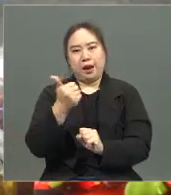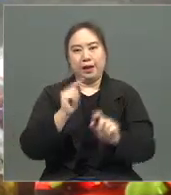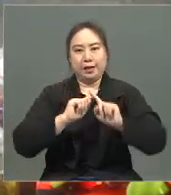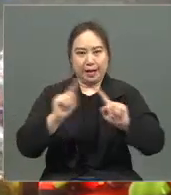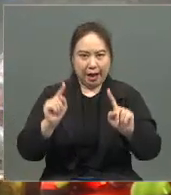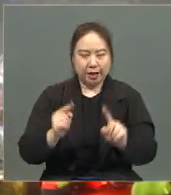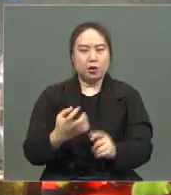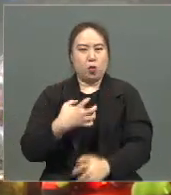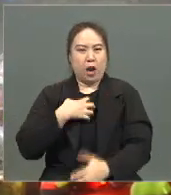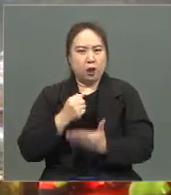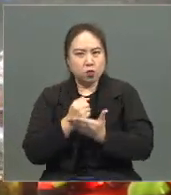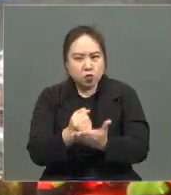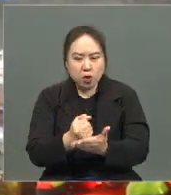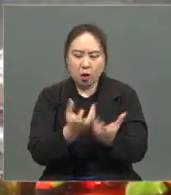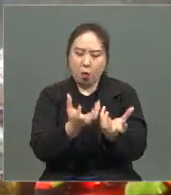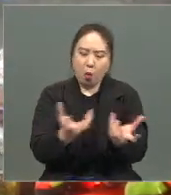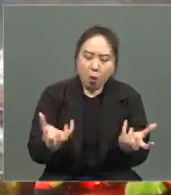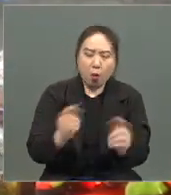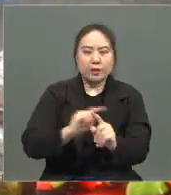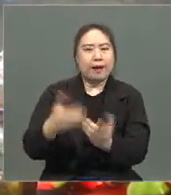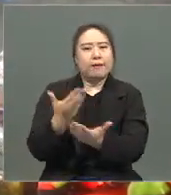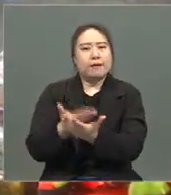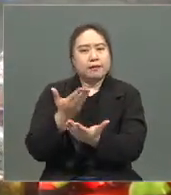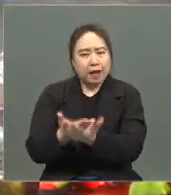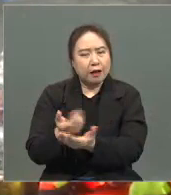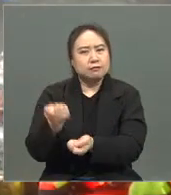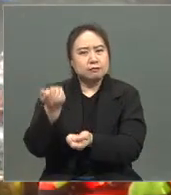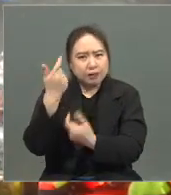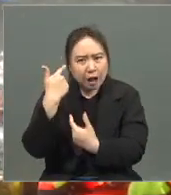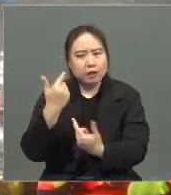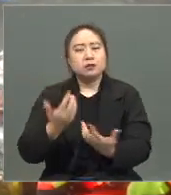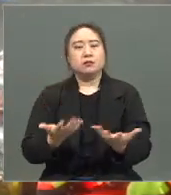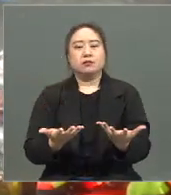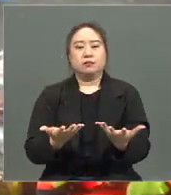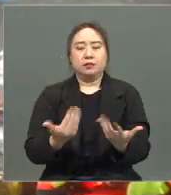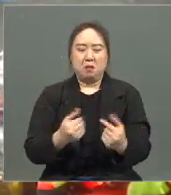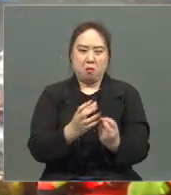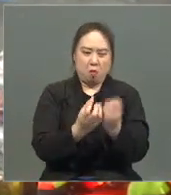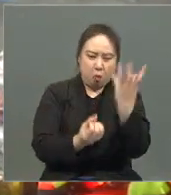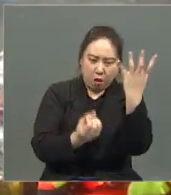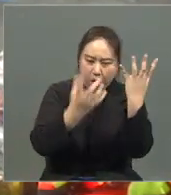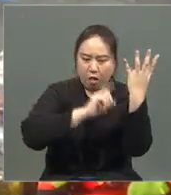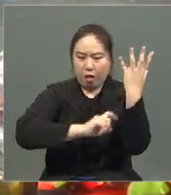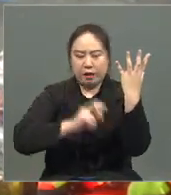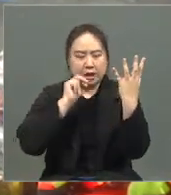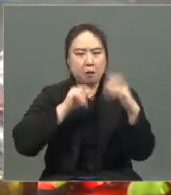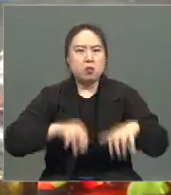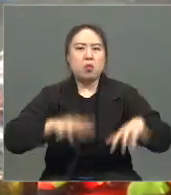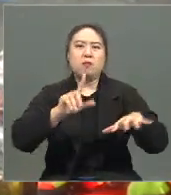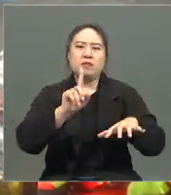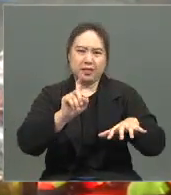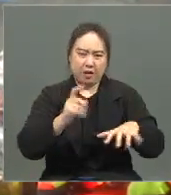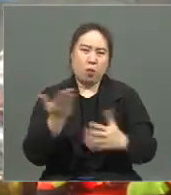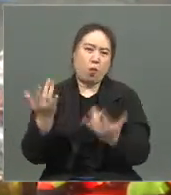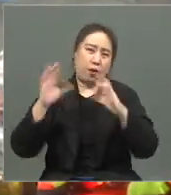หลือทั้งเรื่องของอุปโภคบริโภครวมถึงเงินเยียวยาพวกพืชผลทางการเกษตรหลังจากนี้ก็ต้องให้ทางรัฐบาลหรือว่าทาง